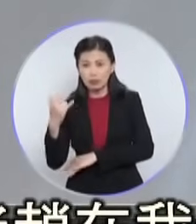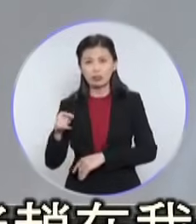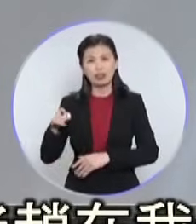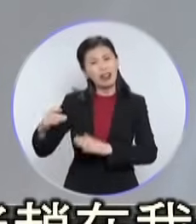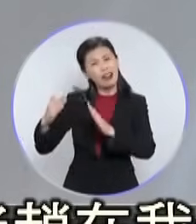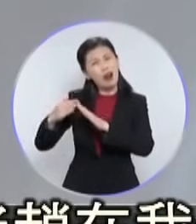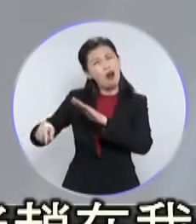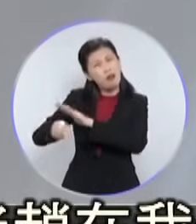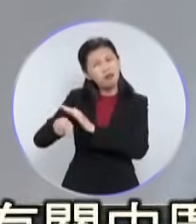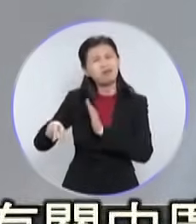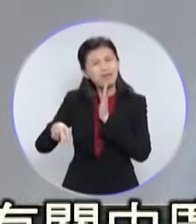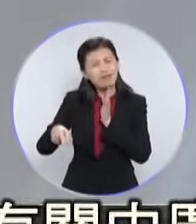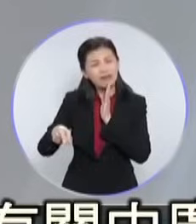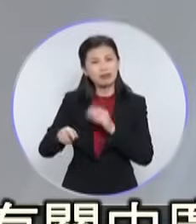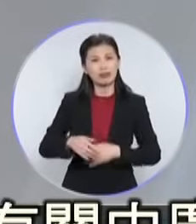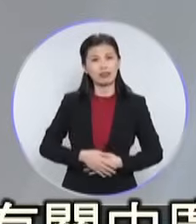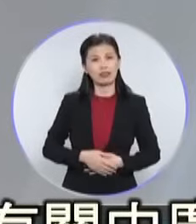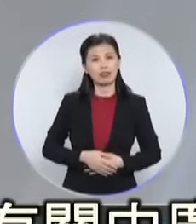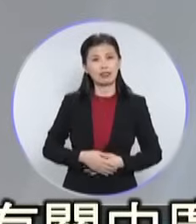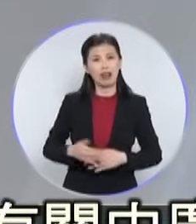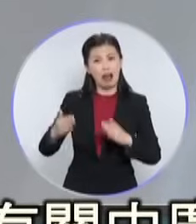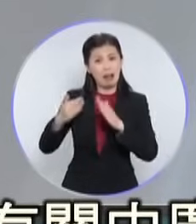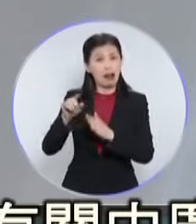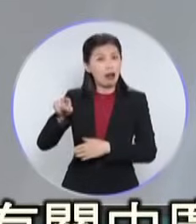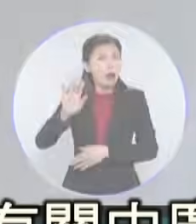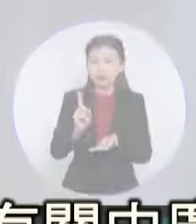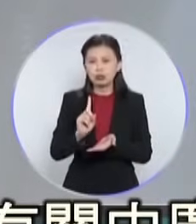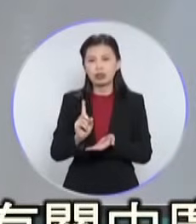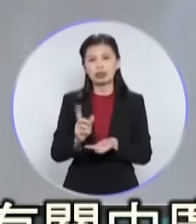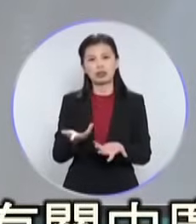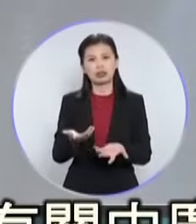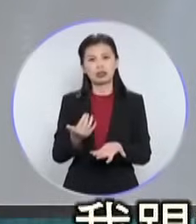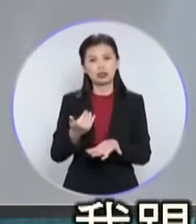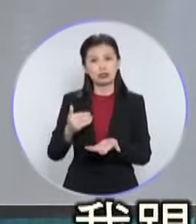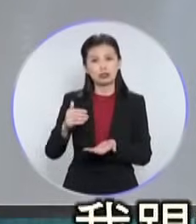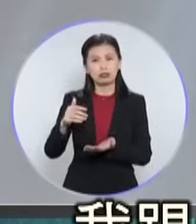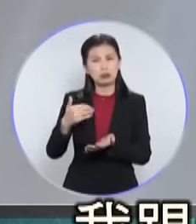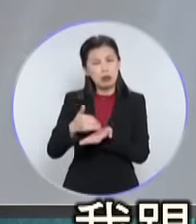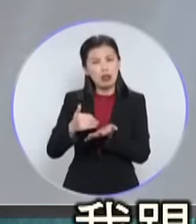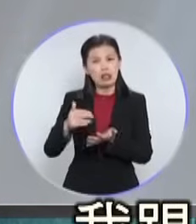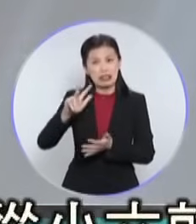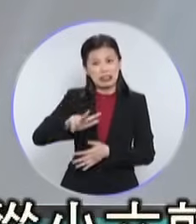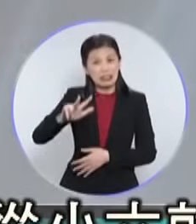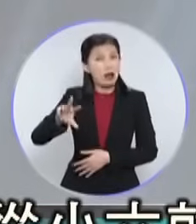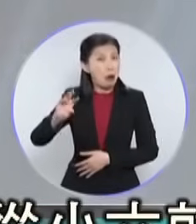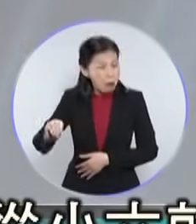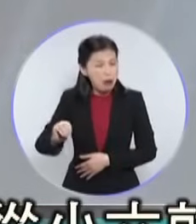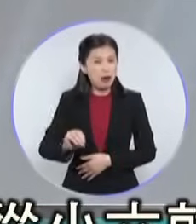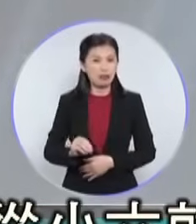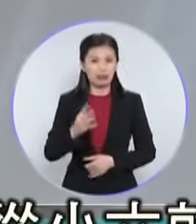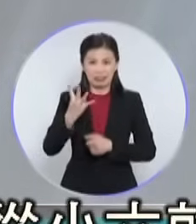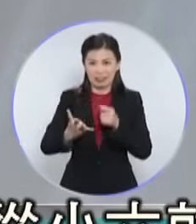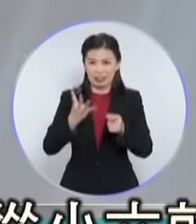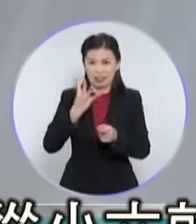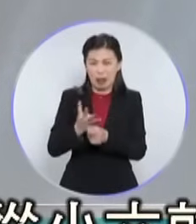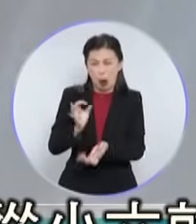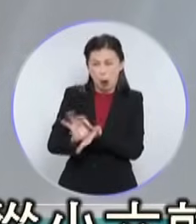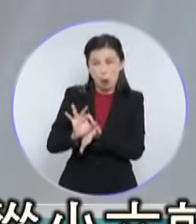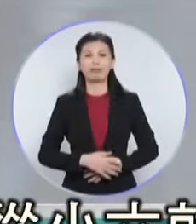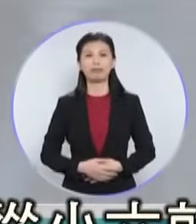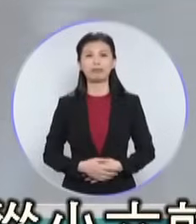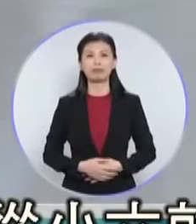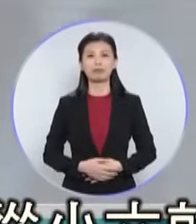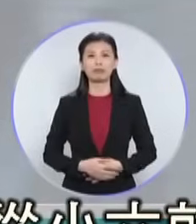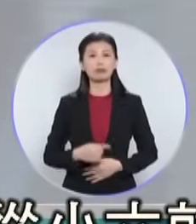我们节目休息的时候有关中广股权的话题，我跟老赵讲说我从小六